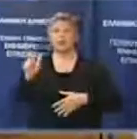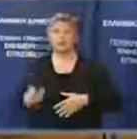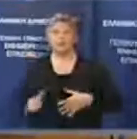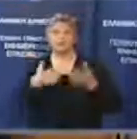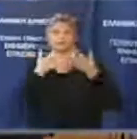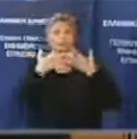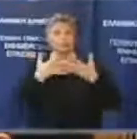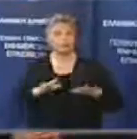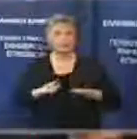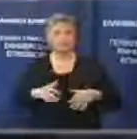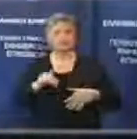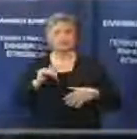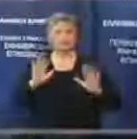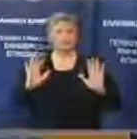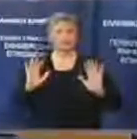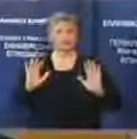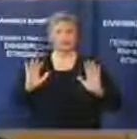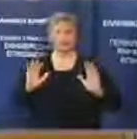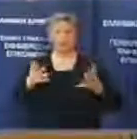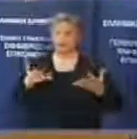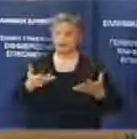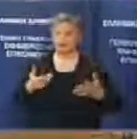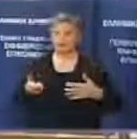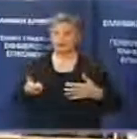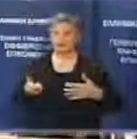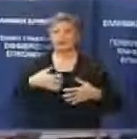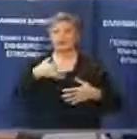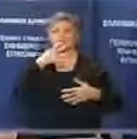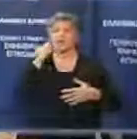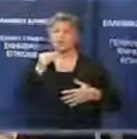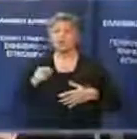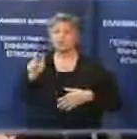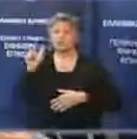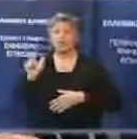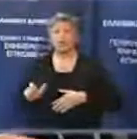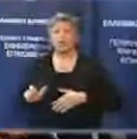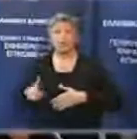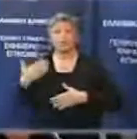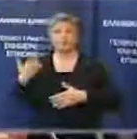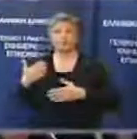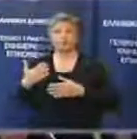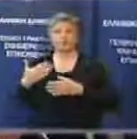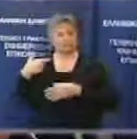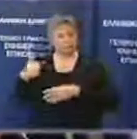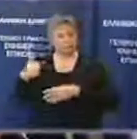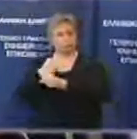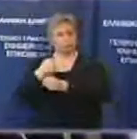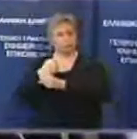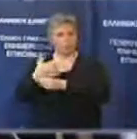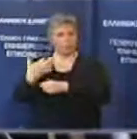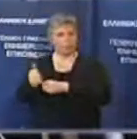μία πτήση, σε ένα αεροπλάνο και τώρα είναι σε κάποιο προγραμματισμένο ραντεβού. Υπάρχει... Και από την άλλη, αφήστε με να